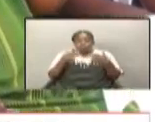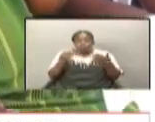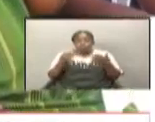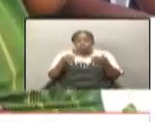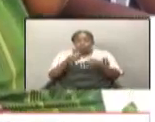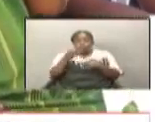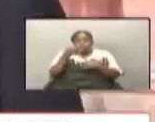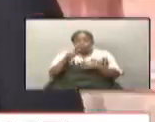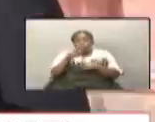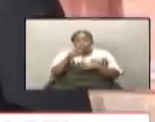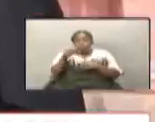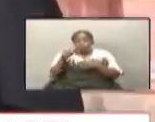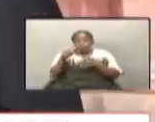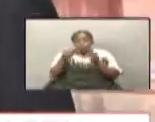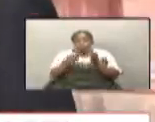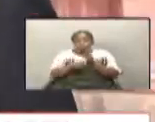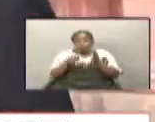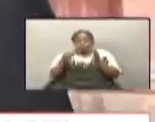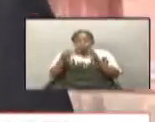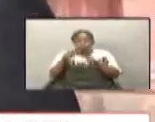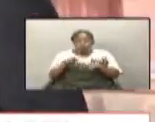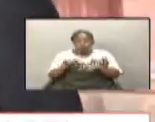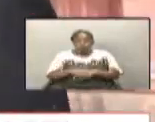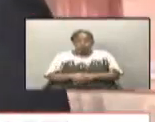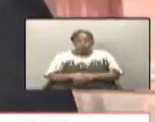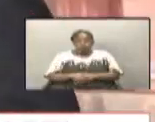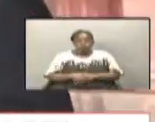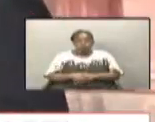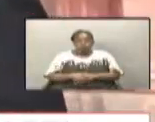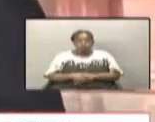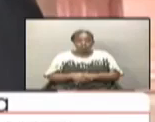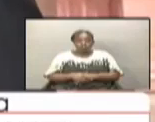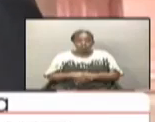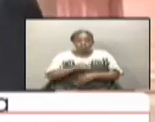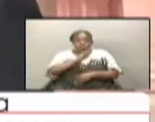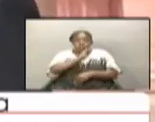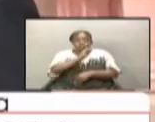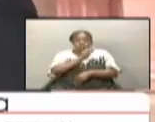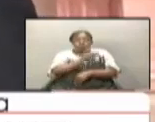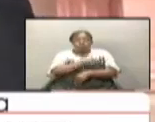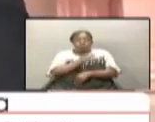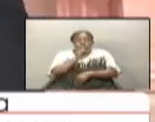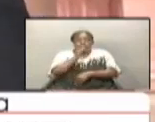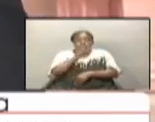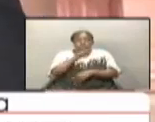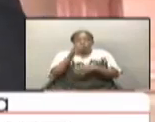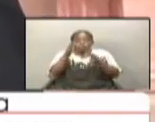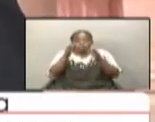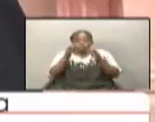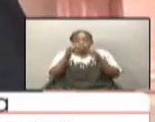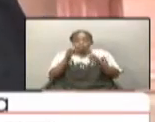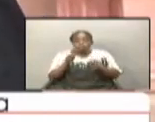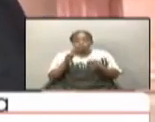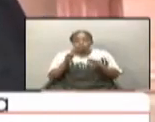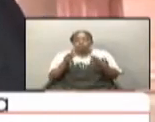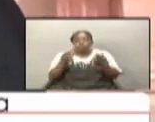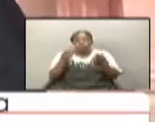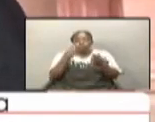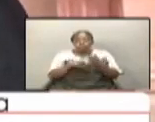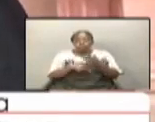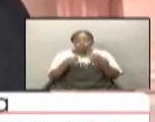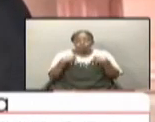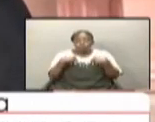waluwe kibakisobye okuba ne namanyi okwogera ekintu nga bwe kiri nga tukidde nti ono anaagamba ata because that's what we